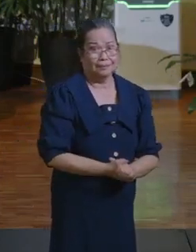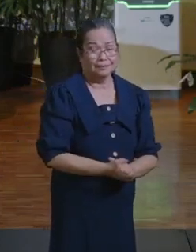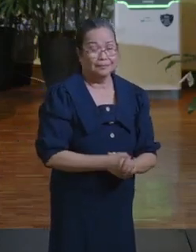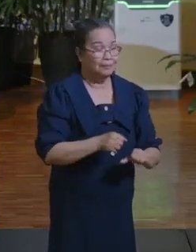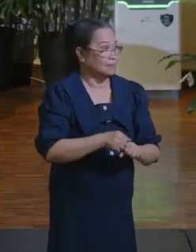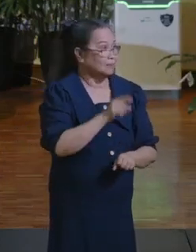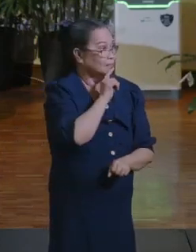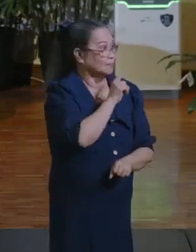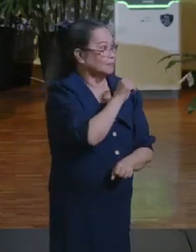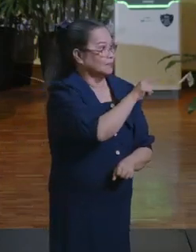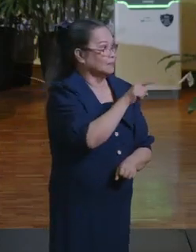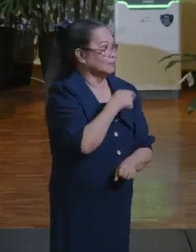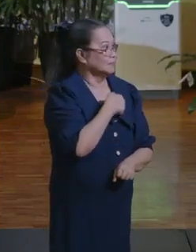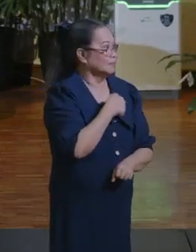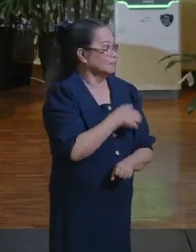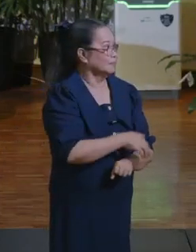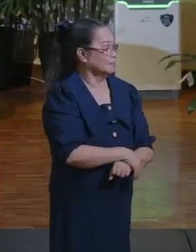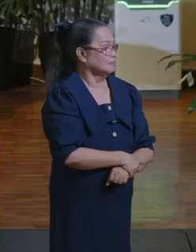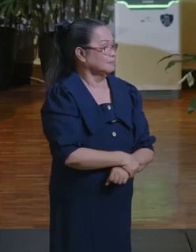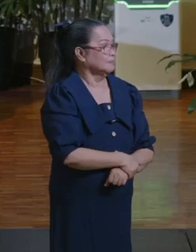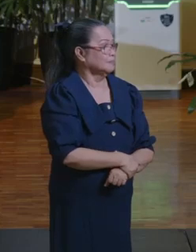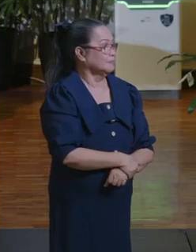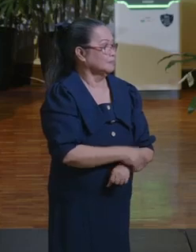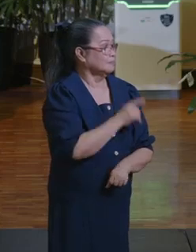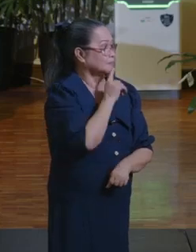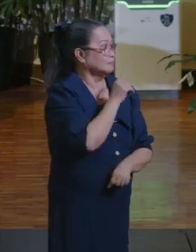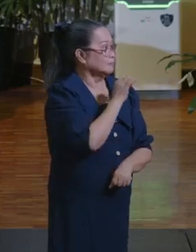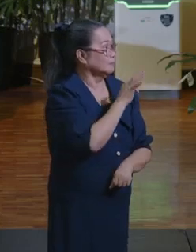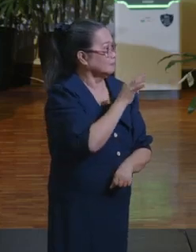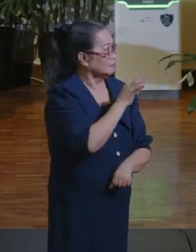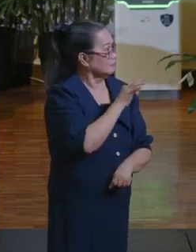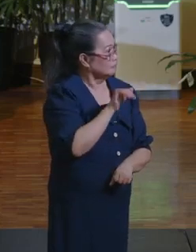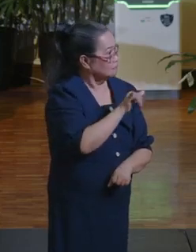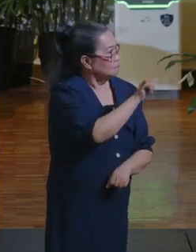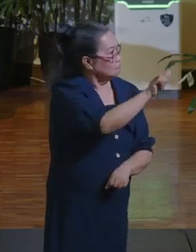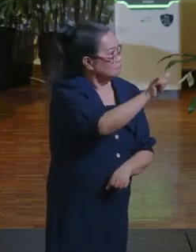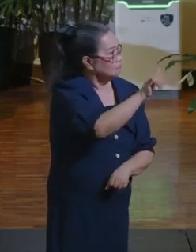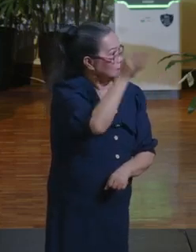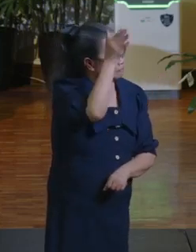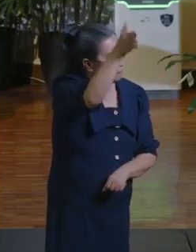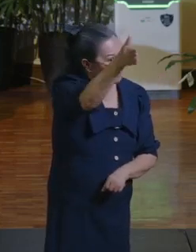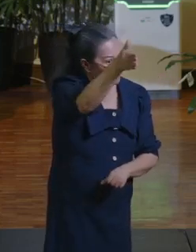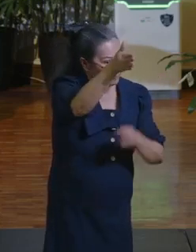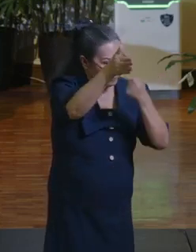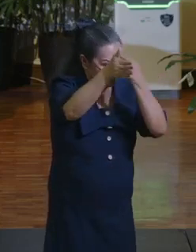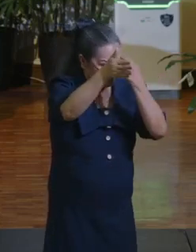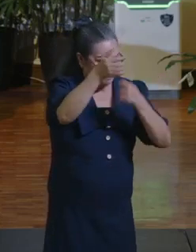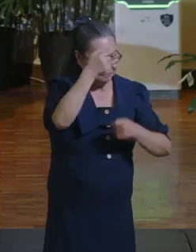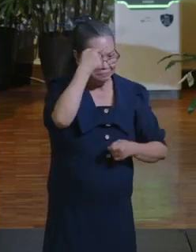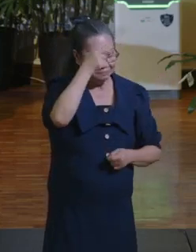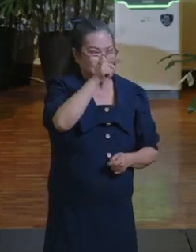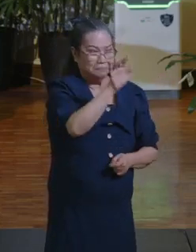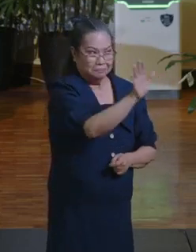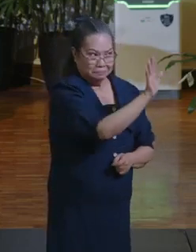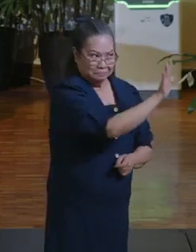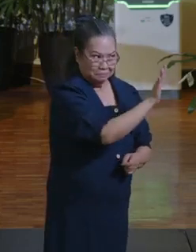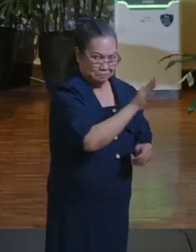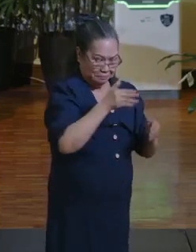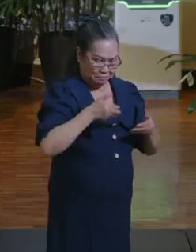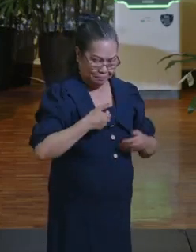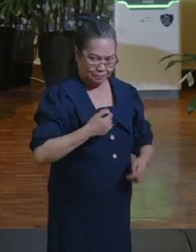Natitiyak ko na ayaw niyong ipusta ang inyong eternal destiny dahil lamang sa inyong